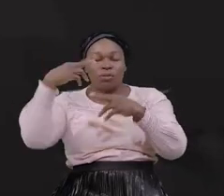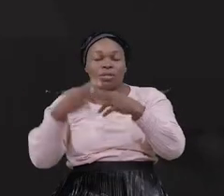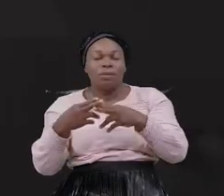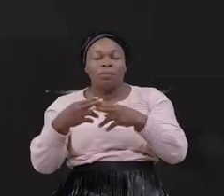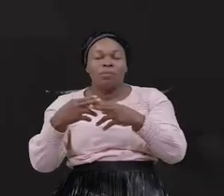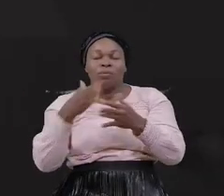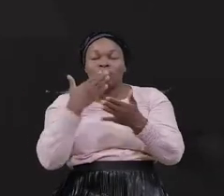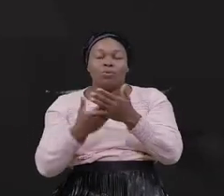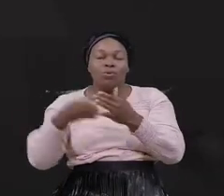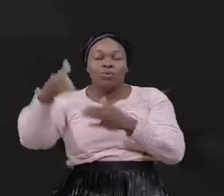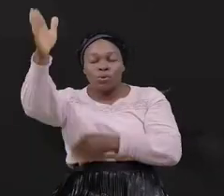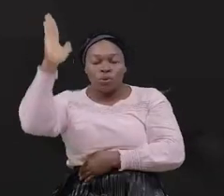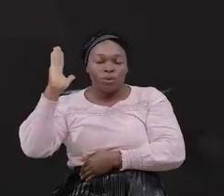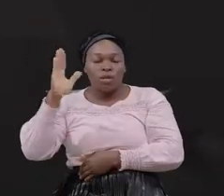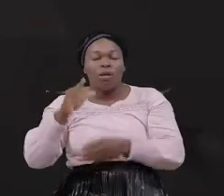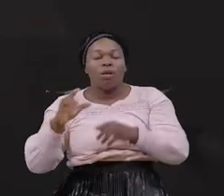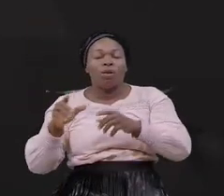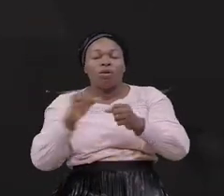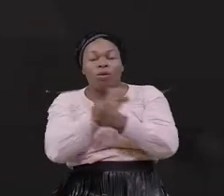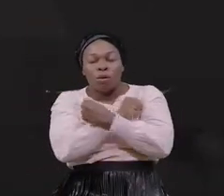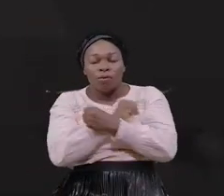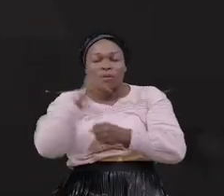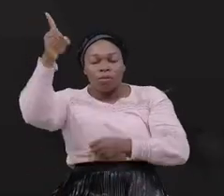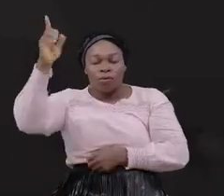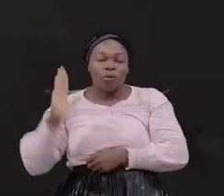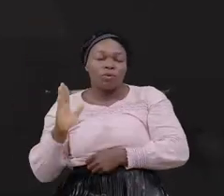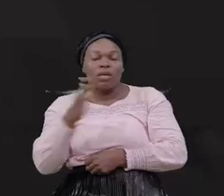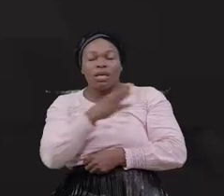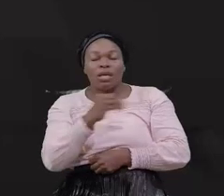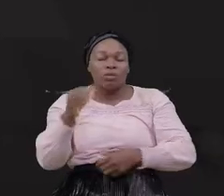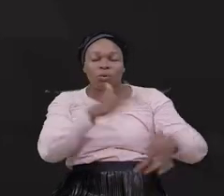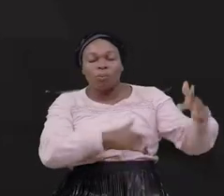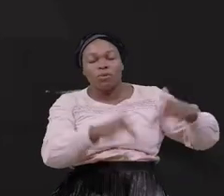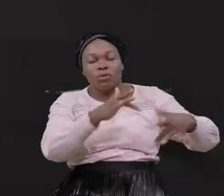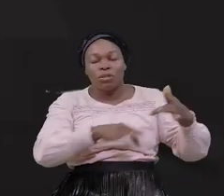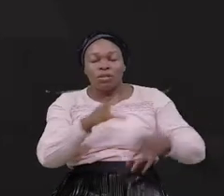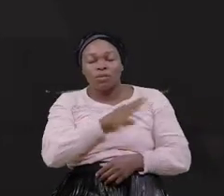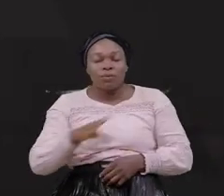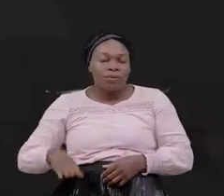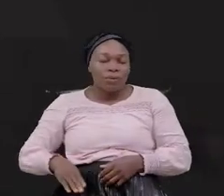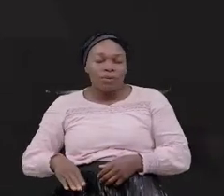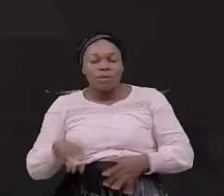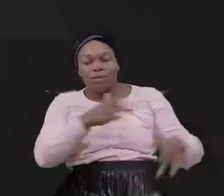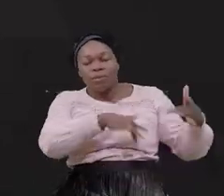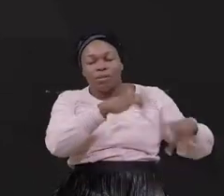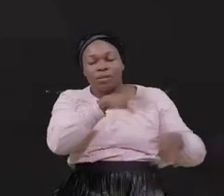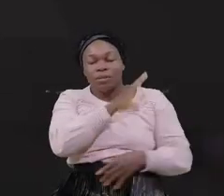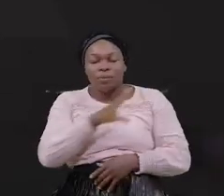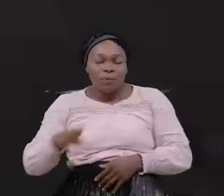Dieu, Dieu aimable, Dieu Christ compatissant,